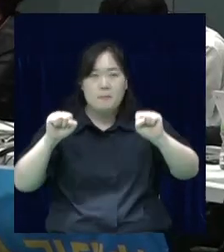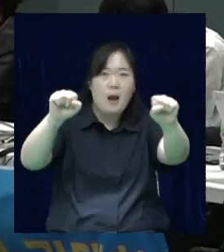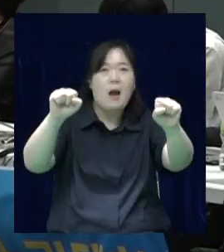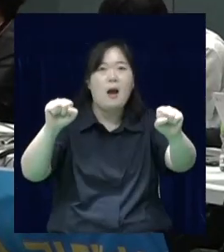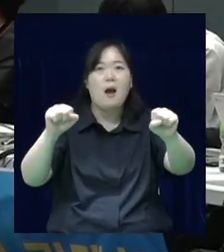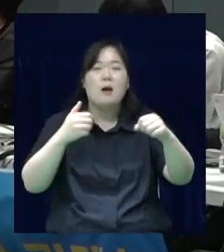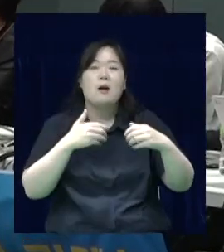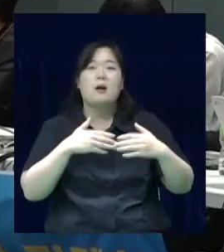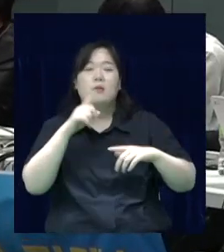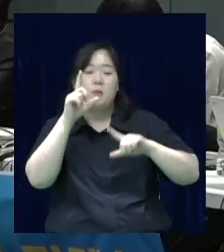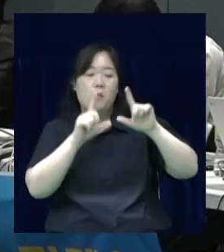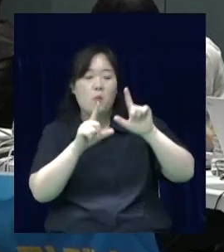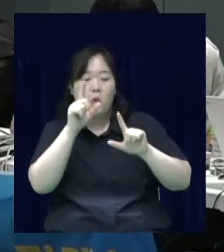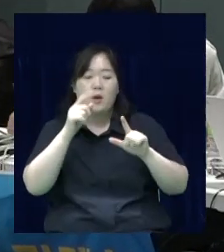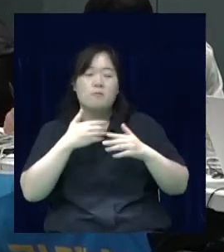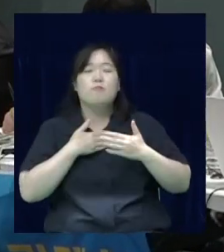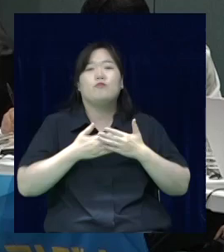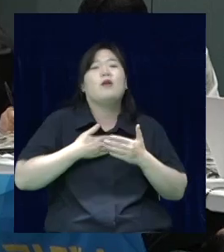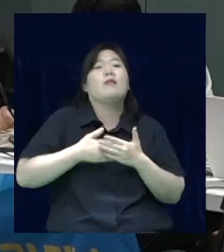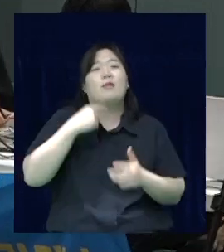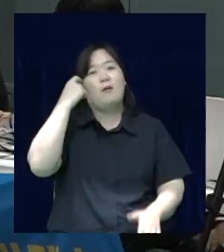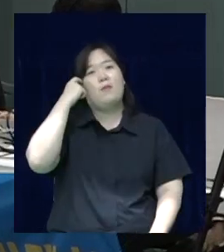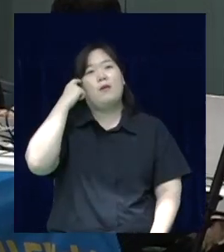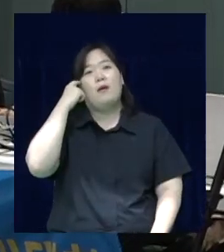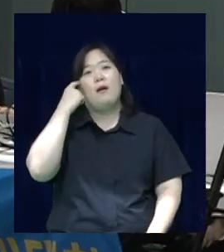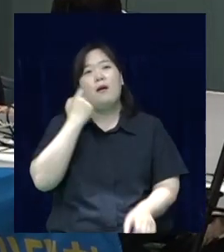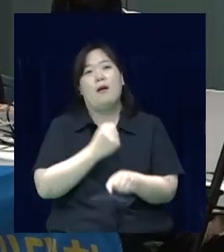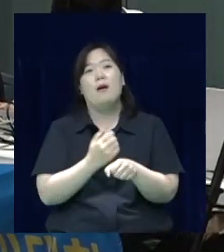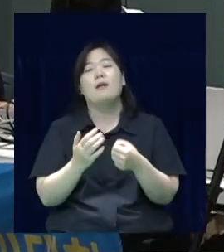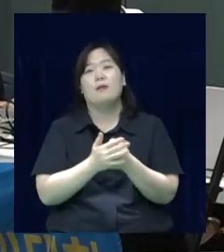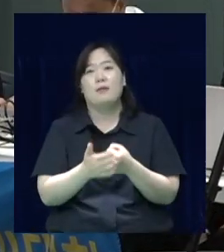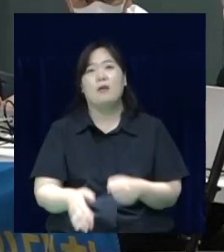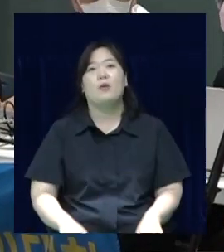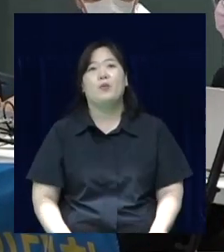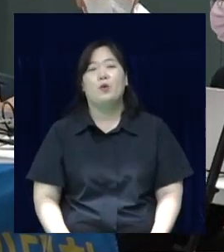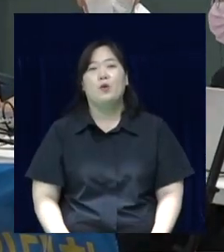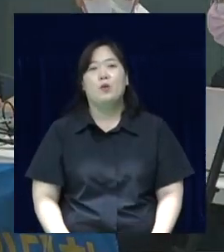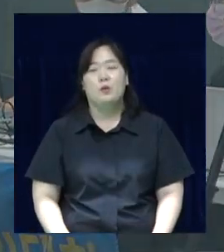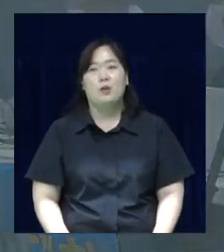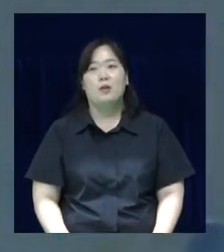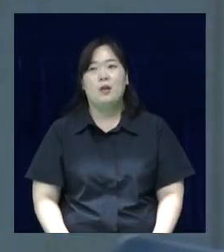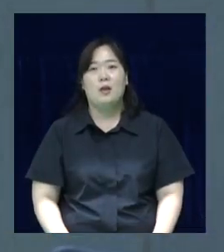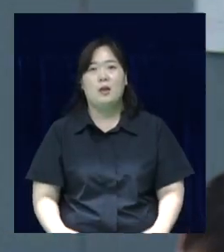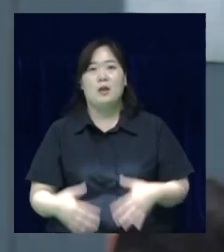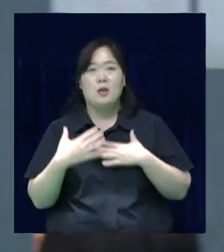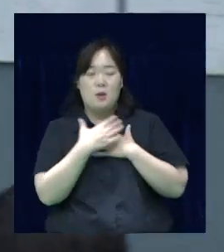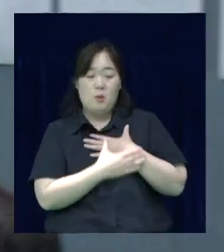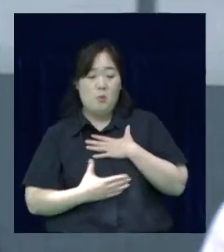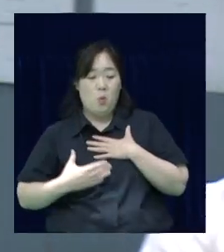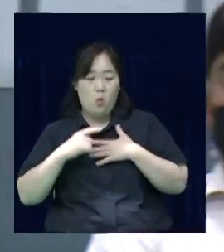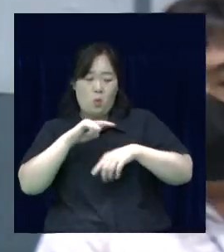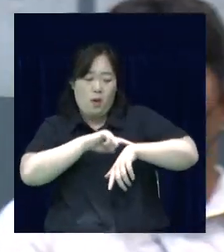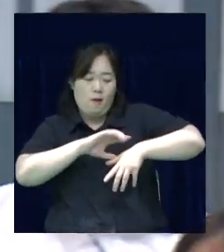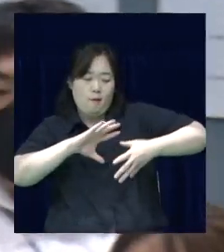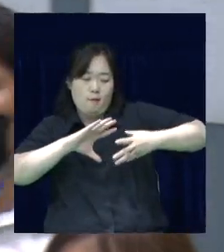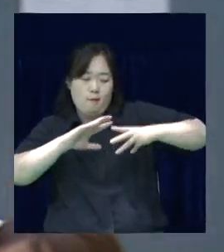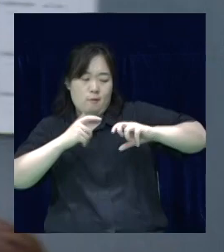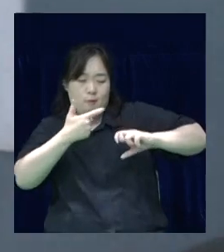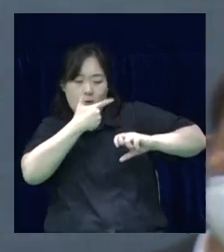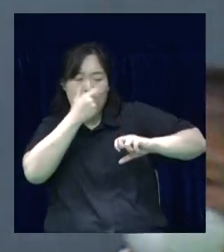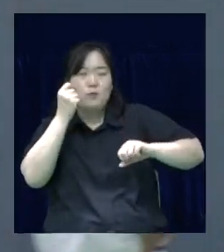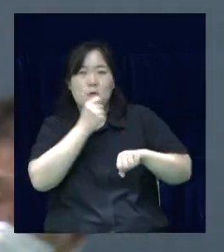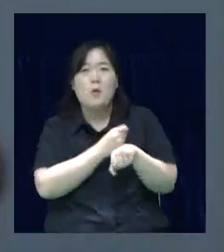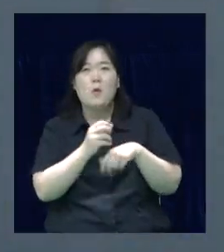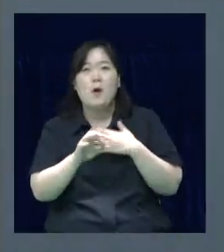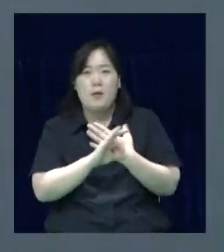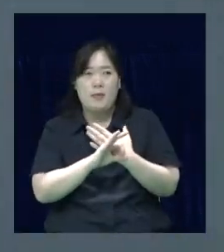어떤 불안정하다고 이렇게 봐지거든요. 네. 그러니까 이제 우리가 어떤 근력이 충분하지 않을 때 그것을 이렇게 한꺼번에 이렇게 들어올린 동작, 이게 이제